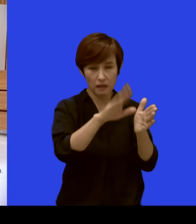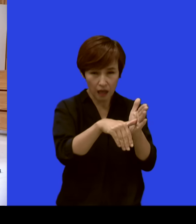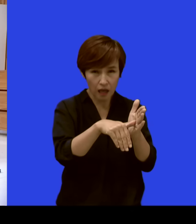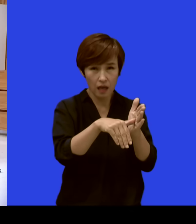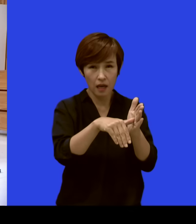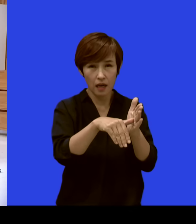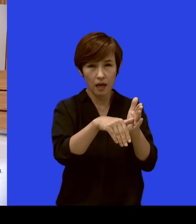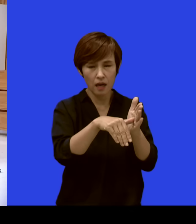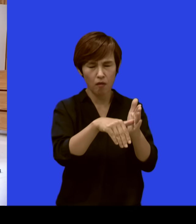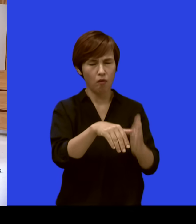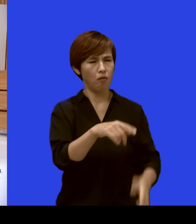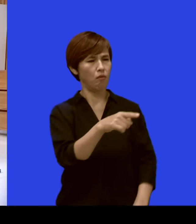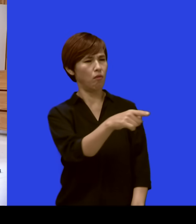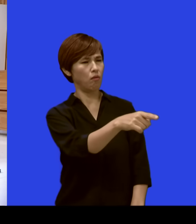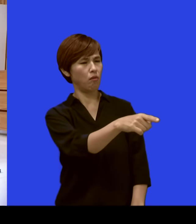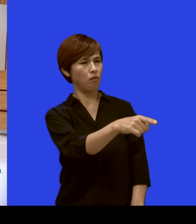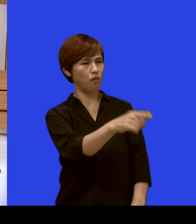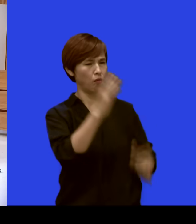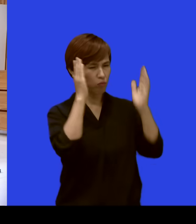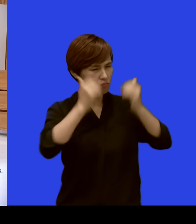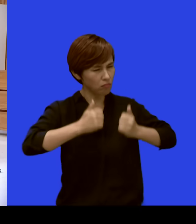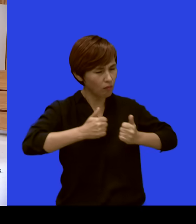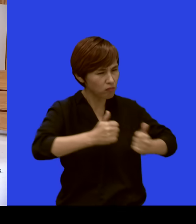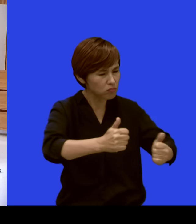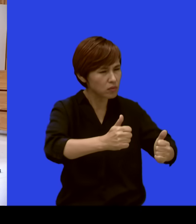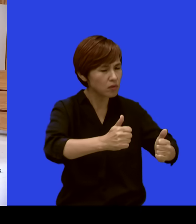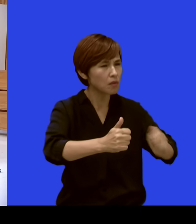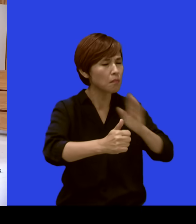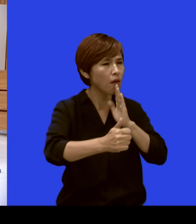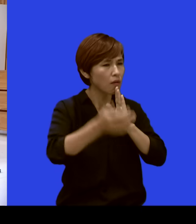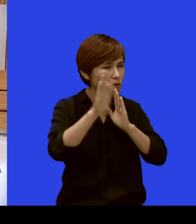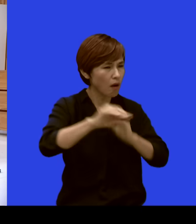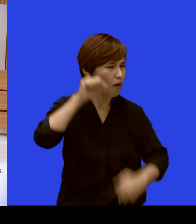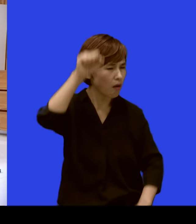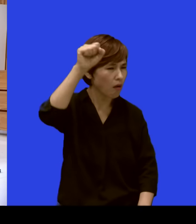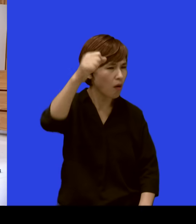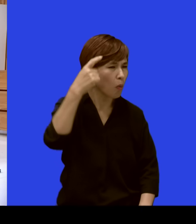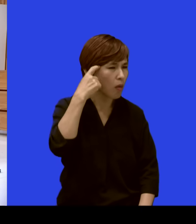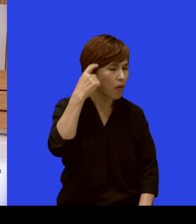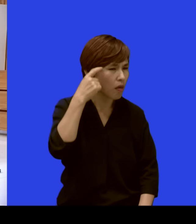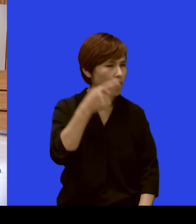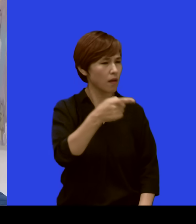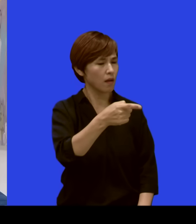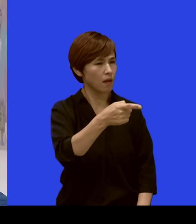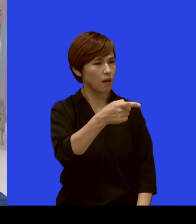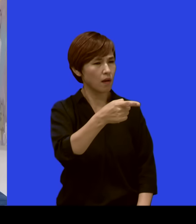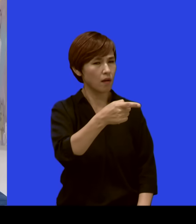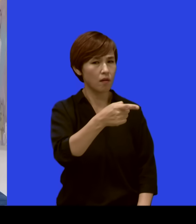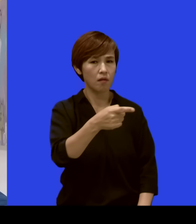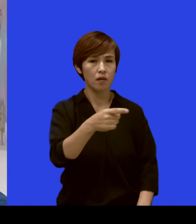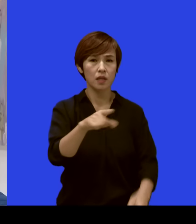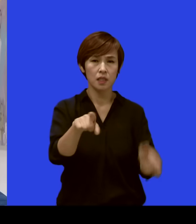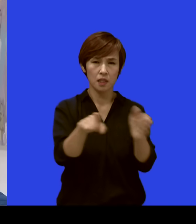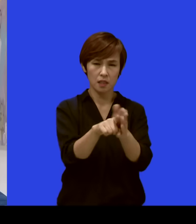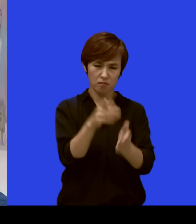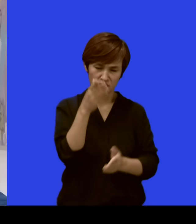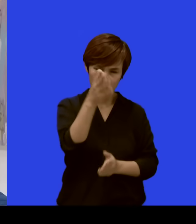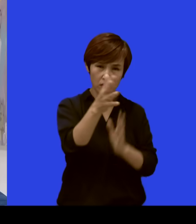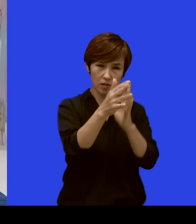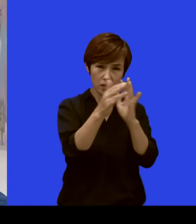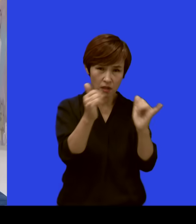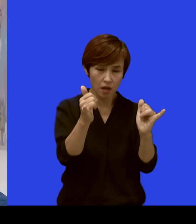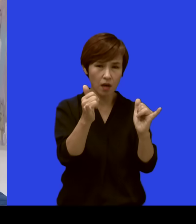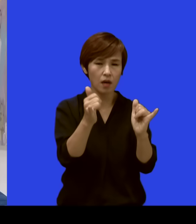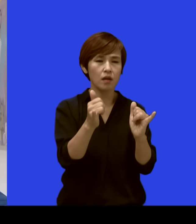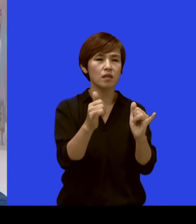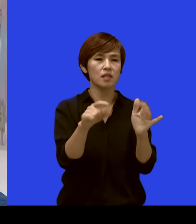시작했습니다. 왜 저 친구들이 저렇게 공부를 열심히 하는 아이들이 데모를 할까? 그다음에 또 신학자들을 읽으면서 이제